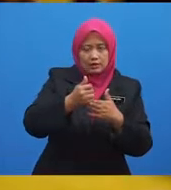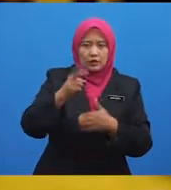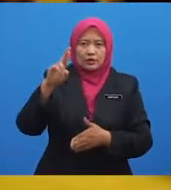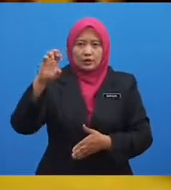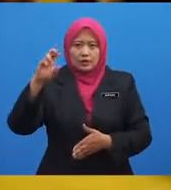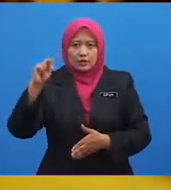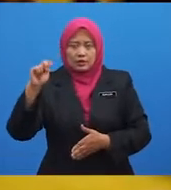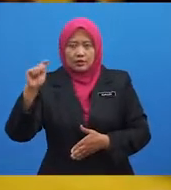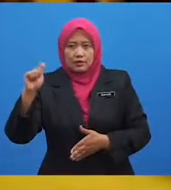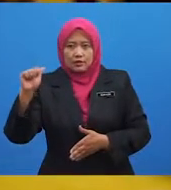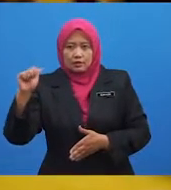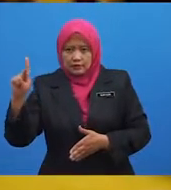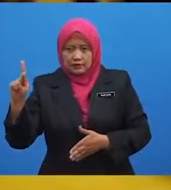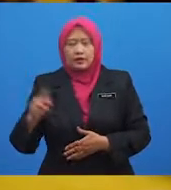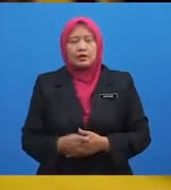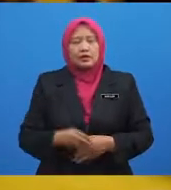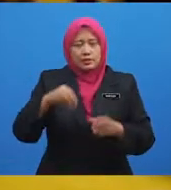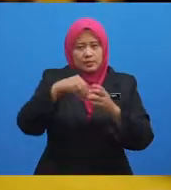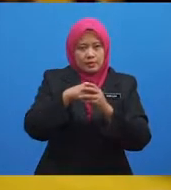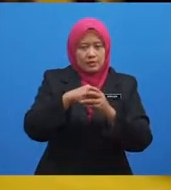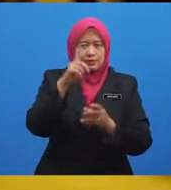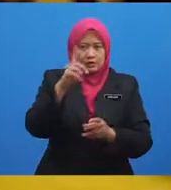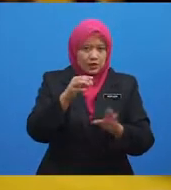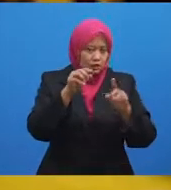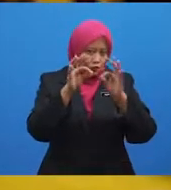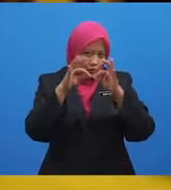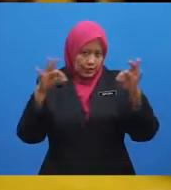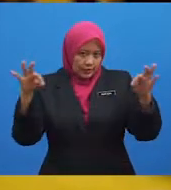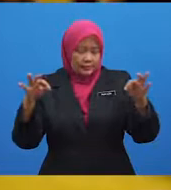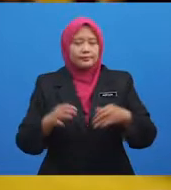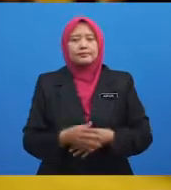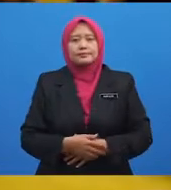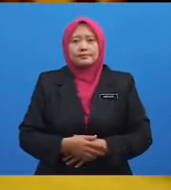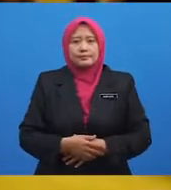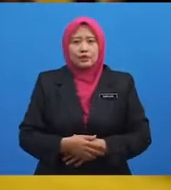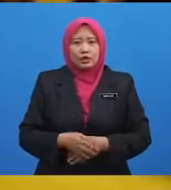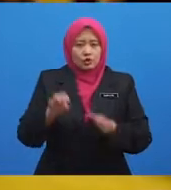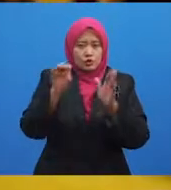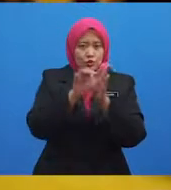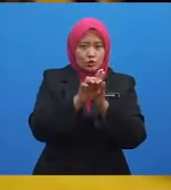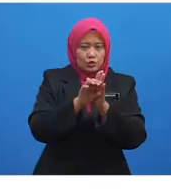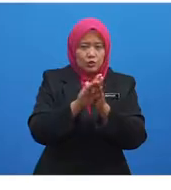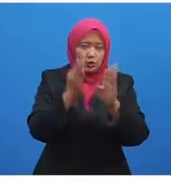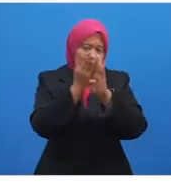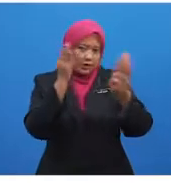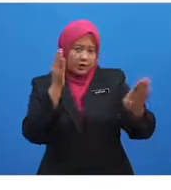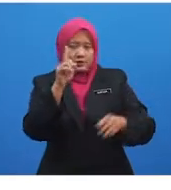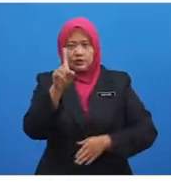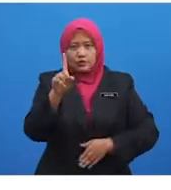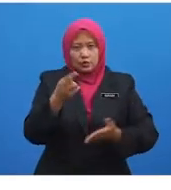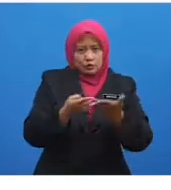ayat. Contohnya, ayat yang terdapat pada baris pertama rangkap pertama iaitu